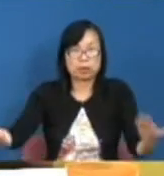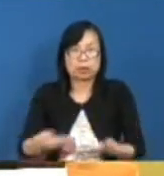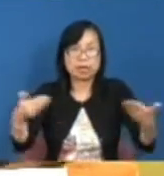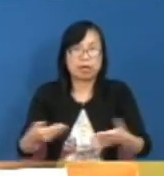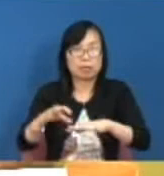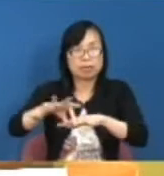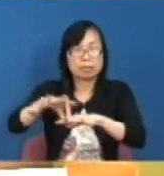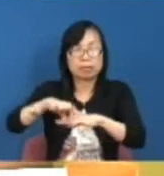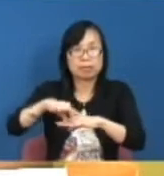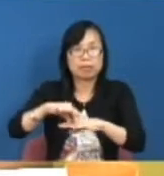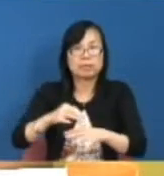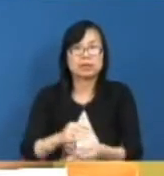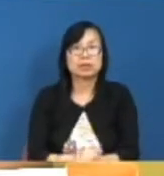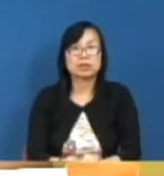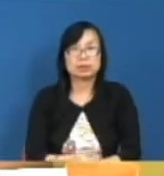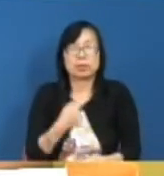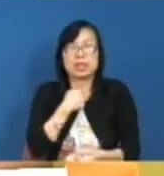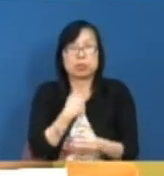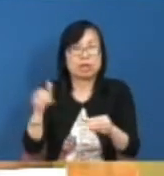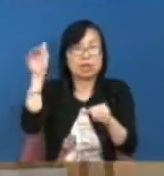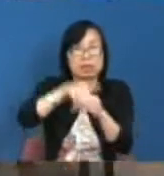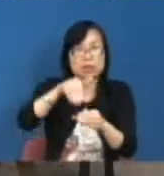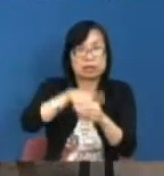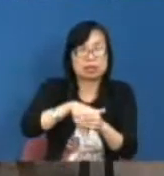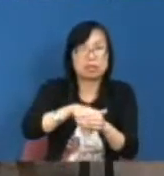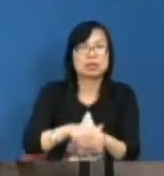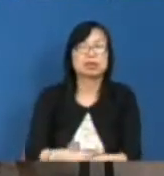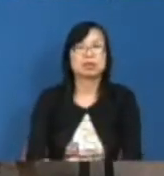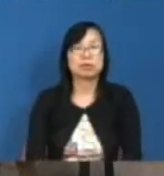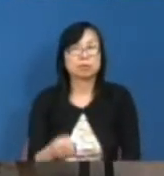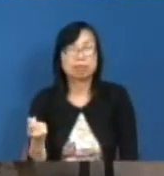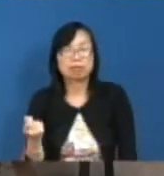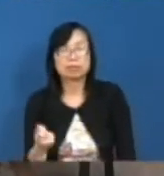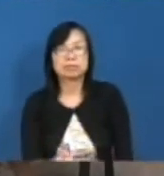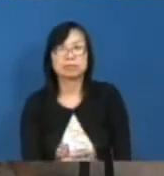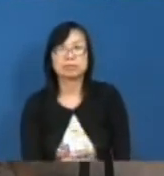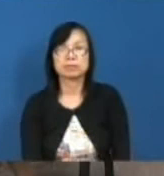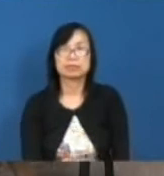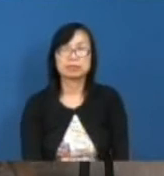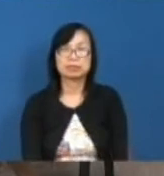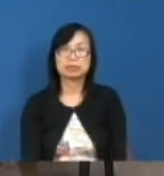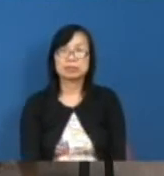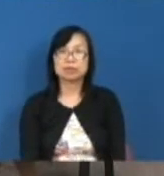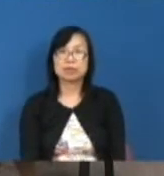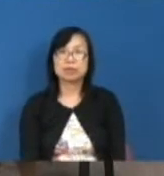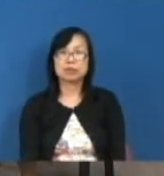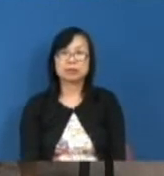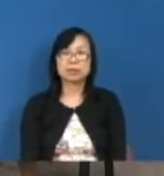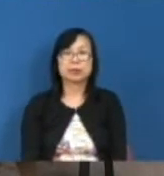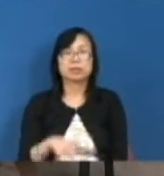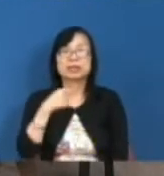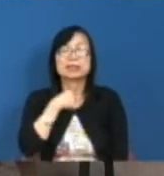佢大陸財團落嚟投資嘅， 搞怪個市咯，配合佢哋， 咪好簡單啫嘛。咁喂，咁過咗謝主隆恩